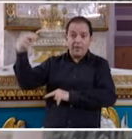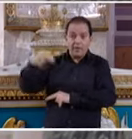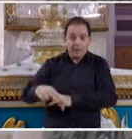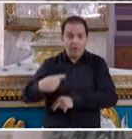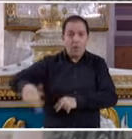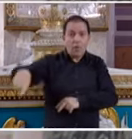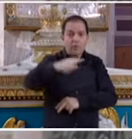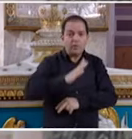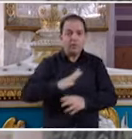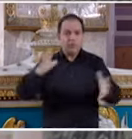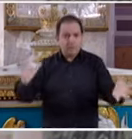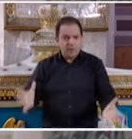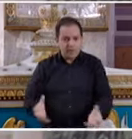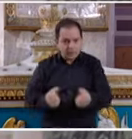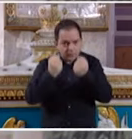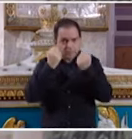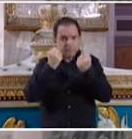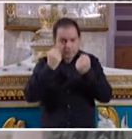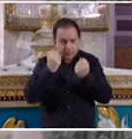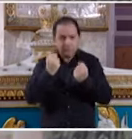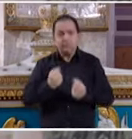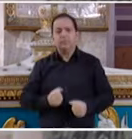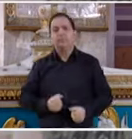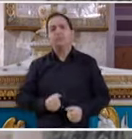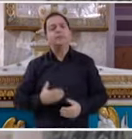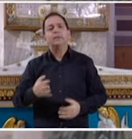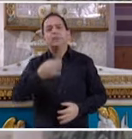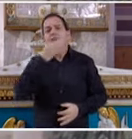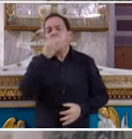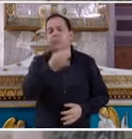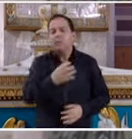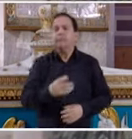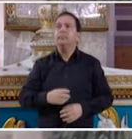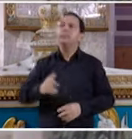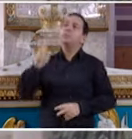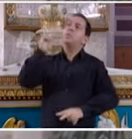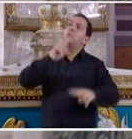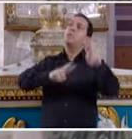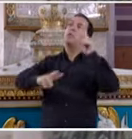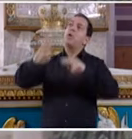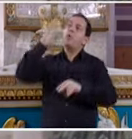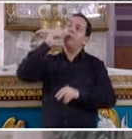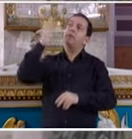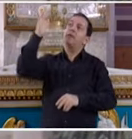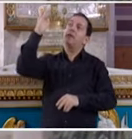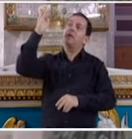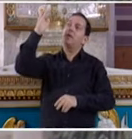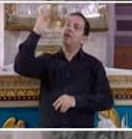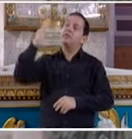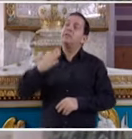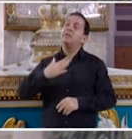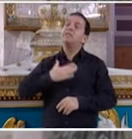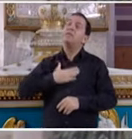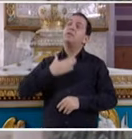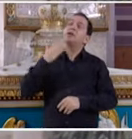τον κόσμο και για να σωθεί ο κόσμος δι' αυτού, είπε στον ουράνιο Πατέρα επαγγελημένος, «Πάτερ,